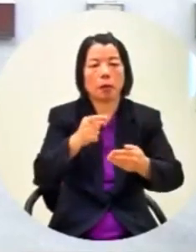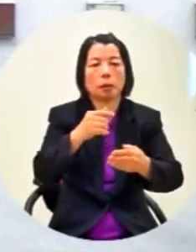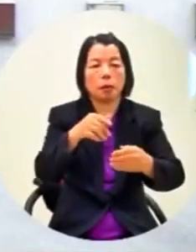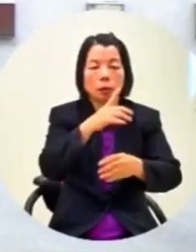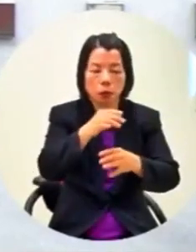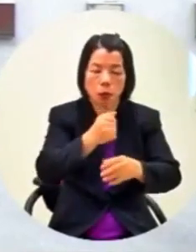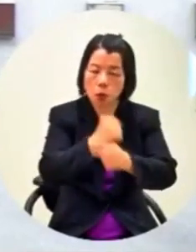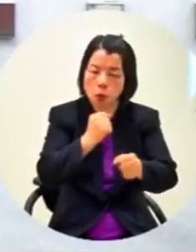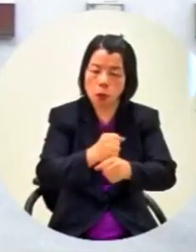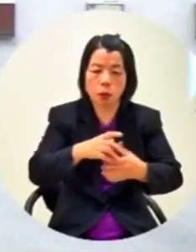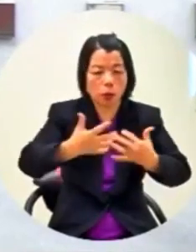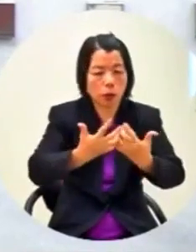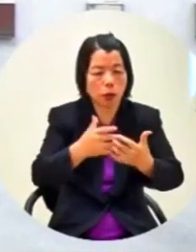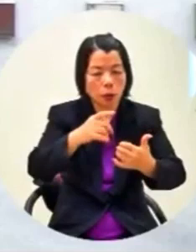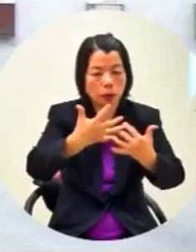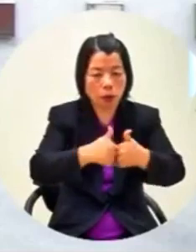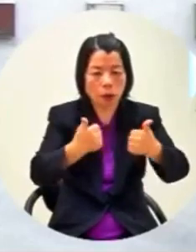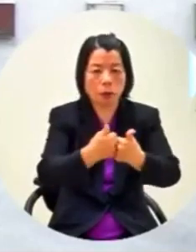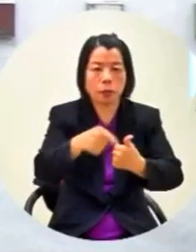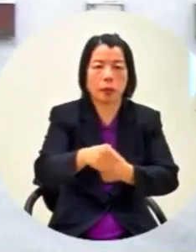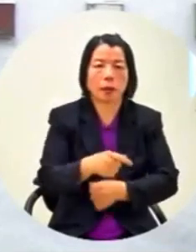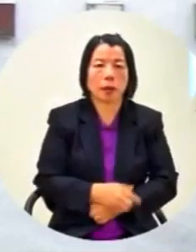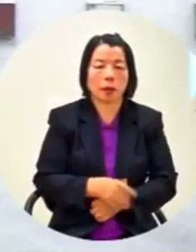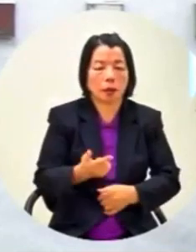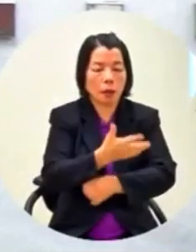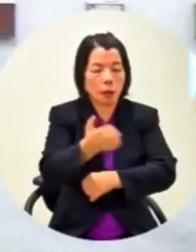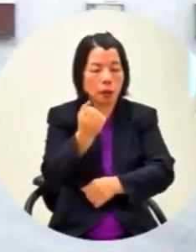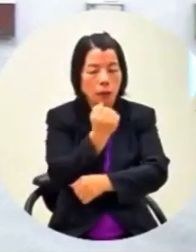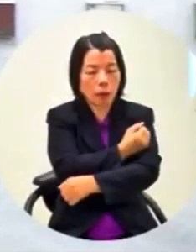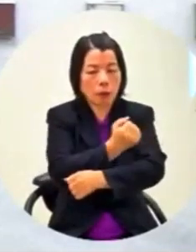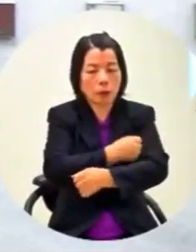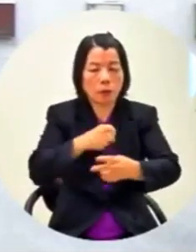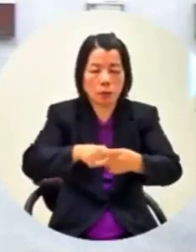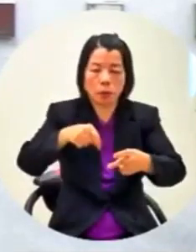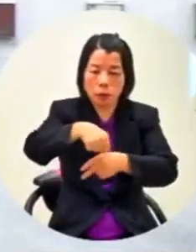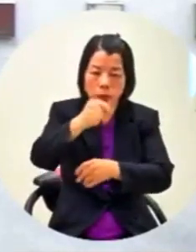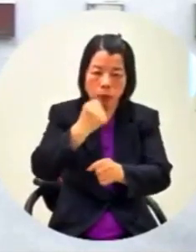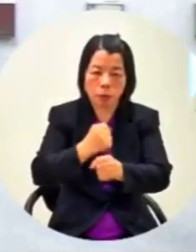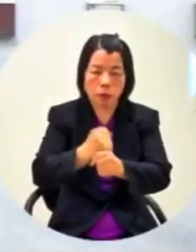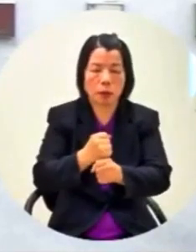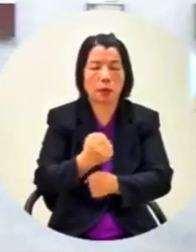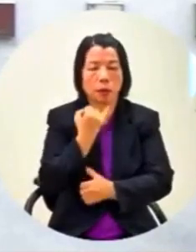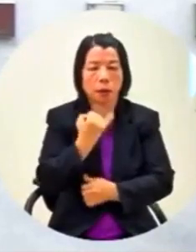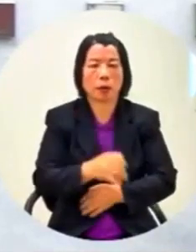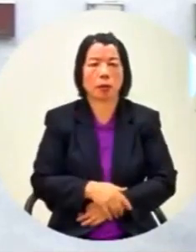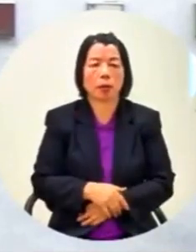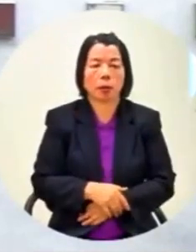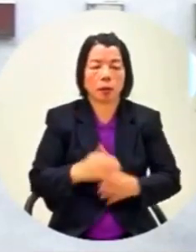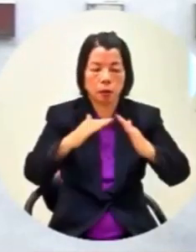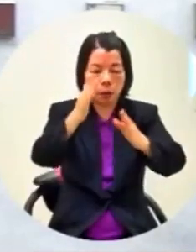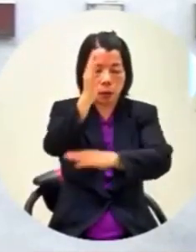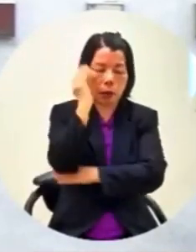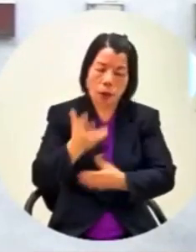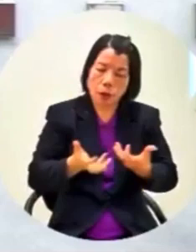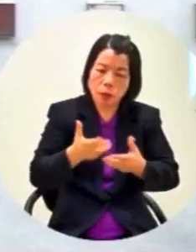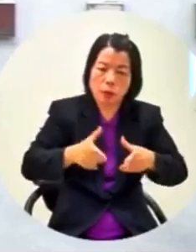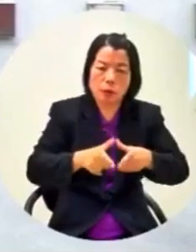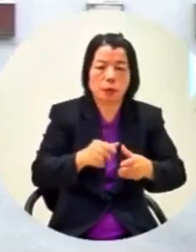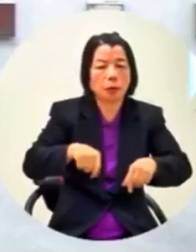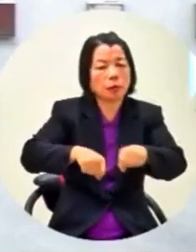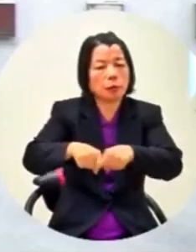对无法适用劳动部安心及时上工计划之劳工，我们市政府推出暖心计划，